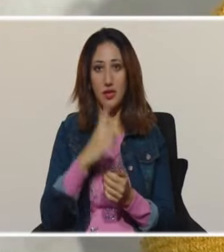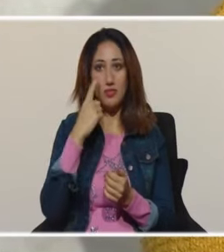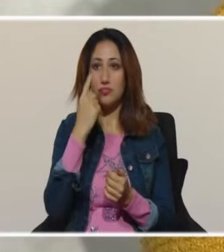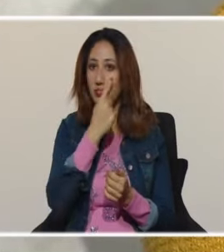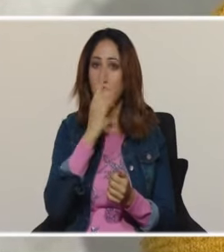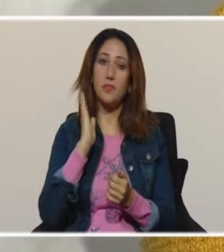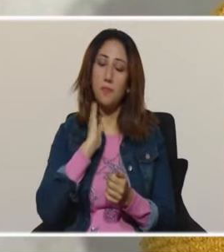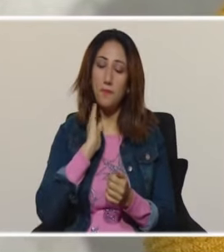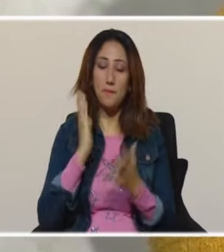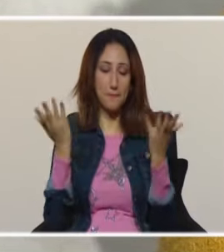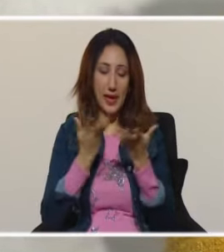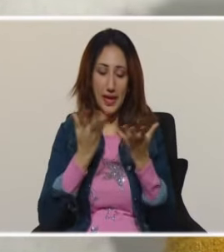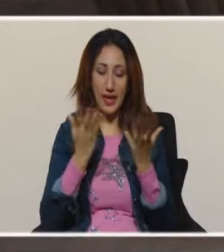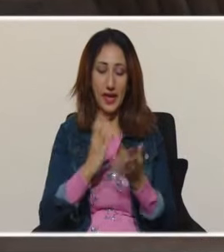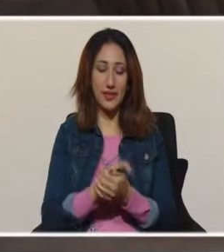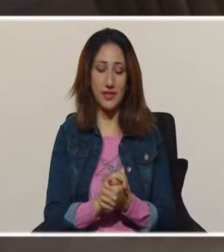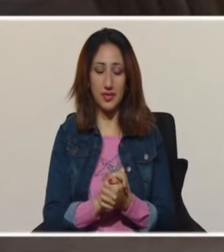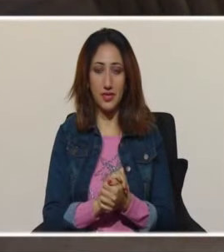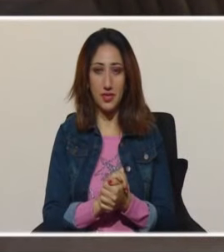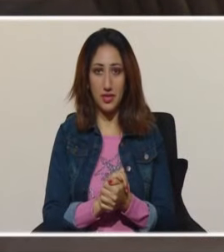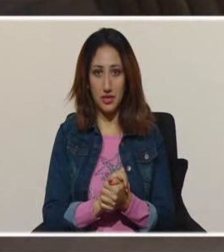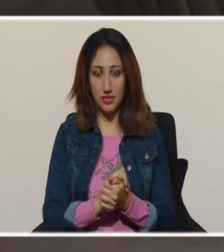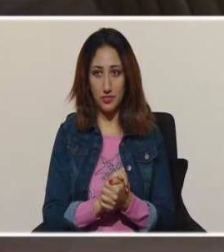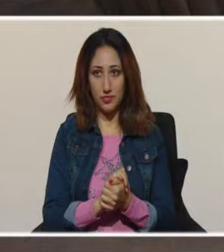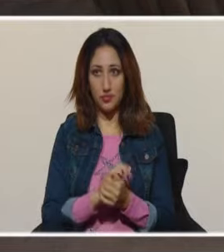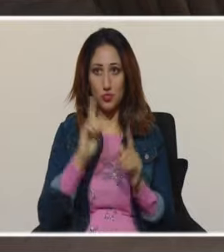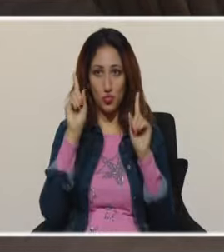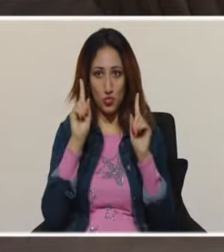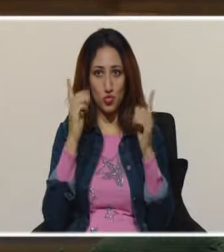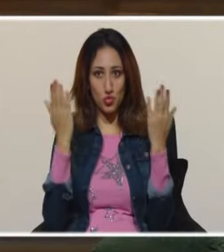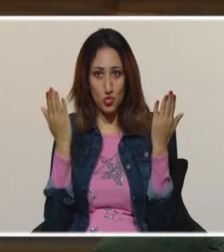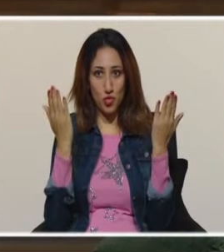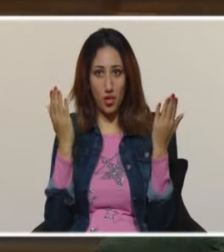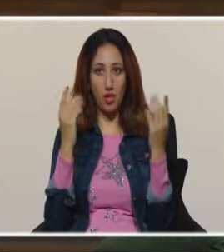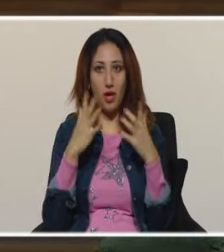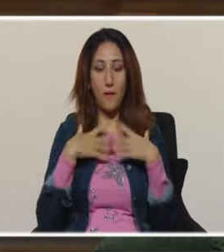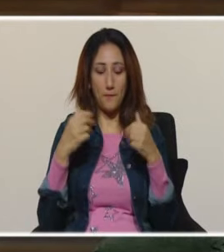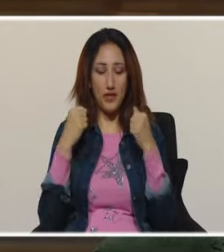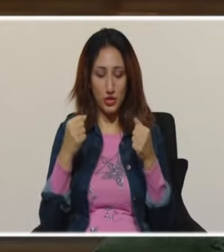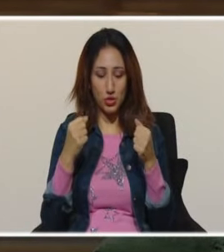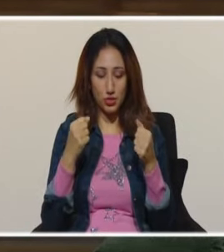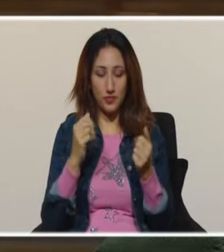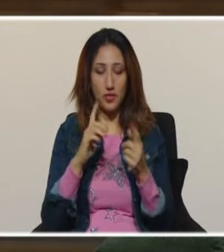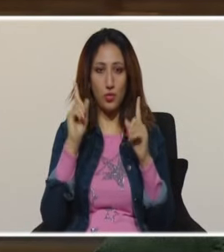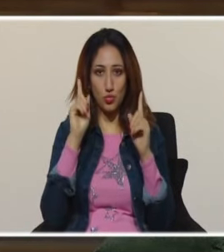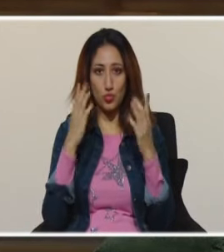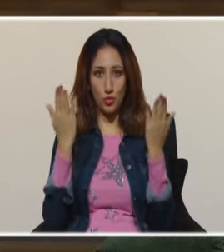حاجه يا مدام. ربنا يخليك يا دكتور، وان شاء الله ربنا يرفع ويشفي. امين يا رب.